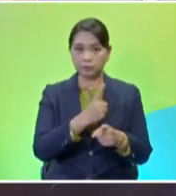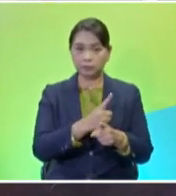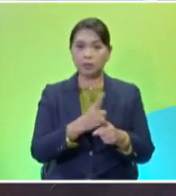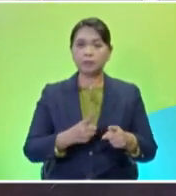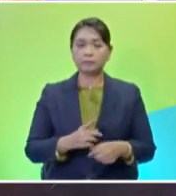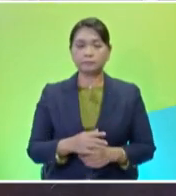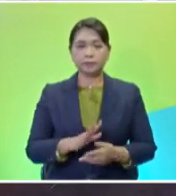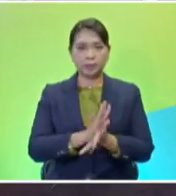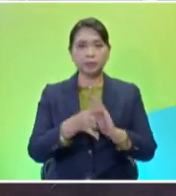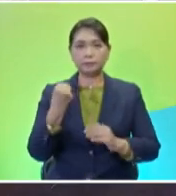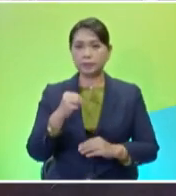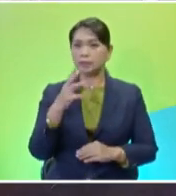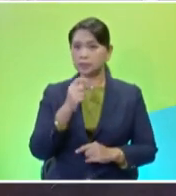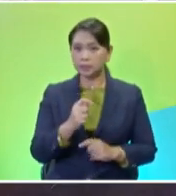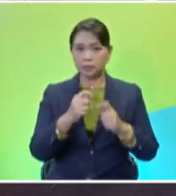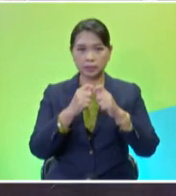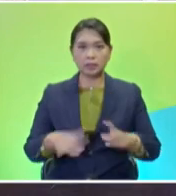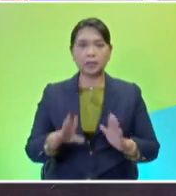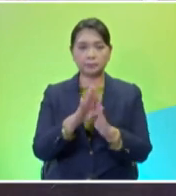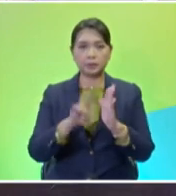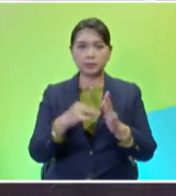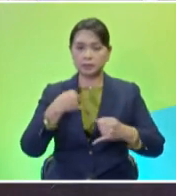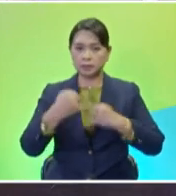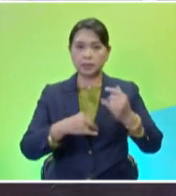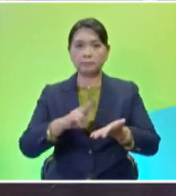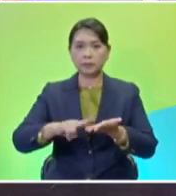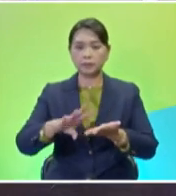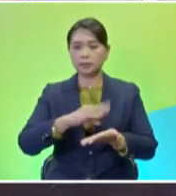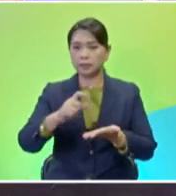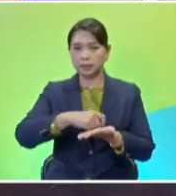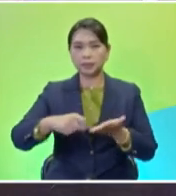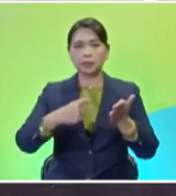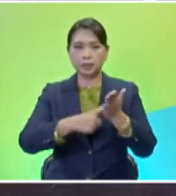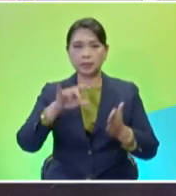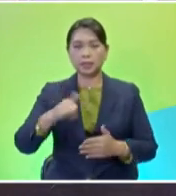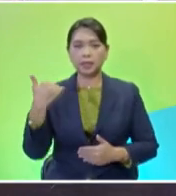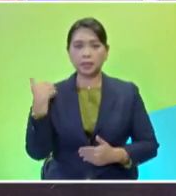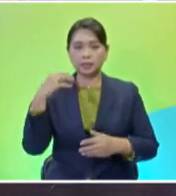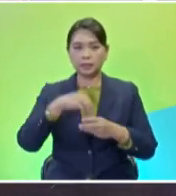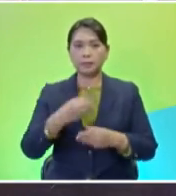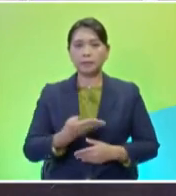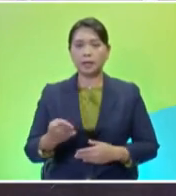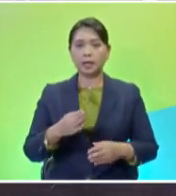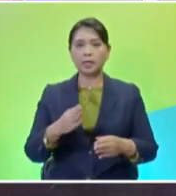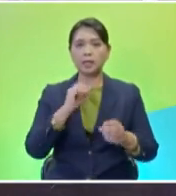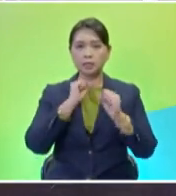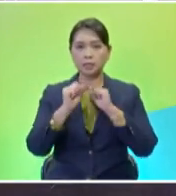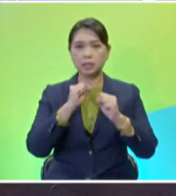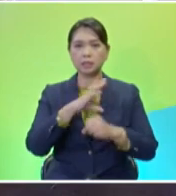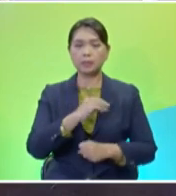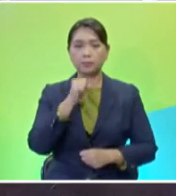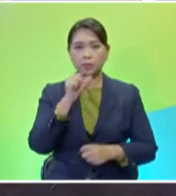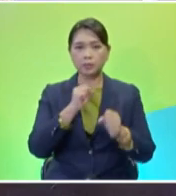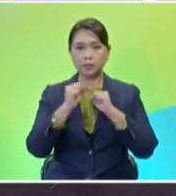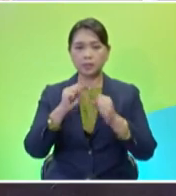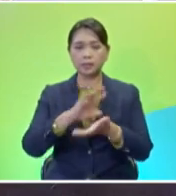membaca mencari nilai dan juga menyatakan nilai yang terdapat dalam bahan sastra ataupun bahan bekas sastra